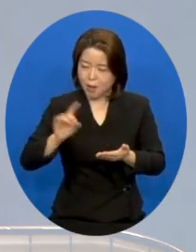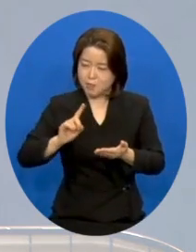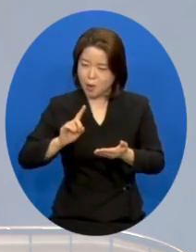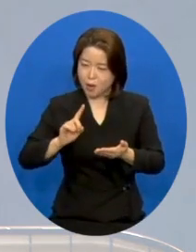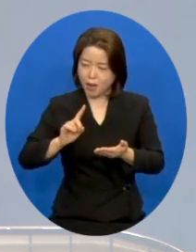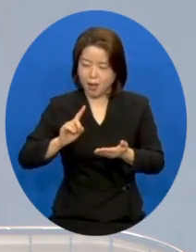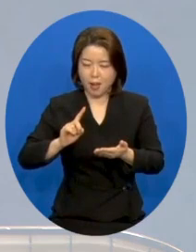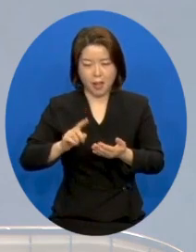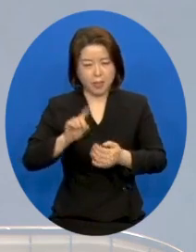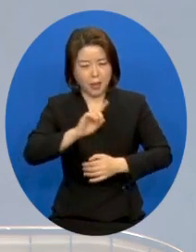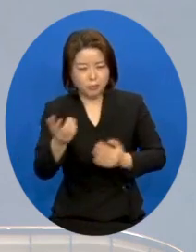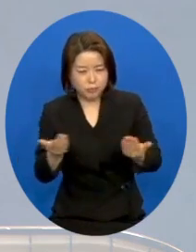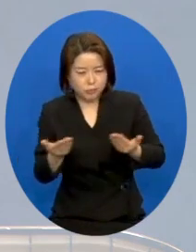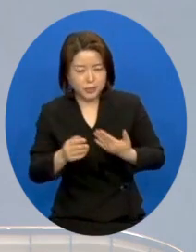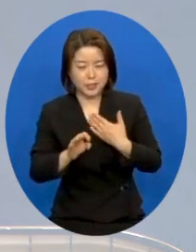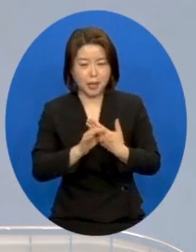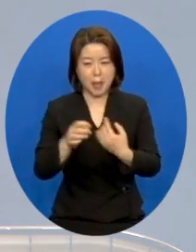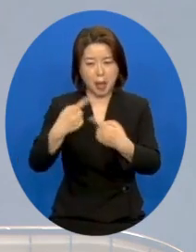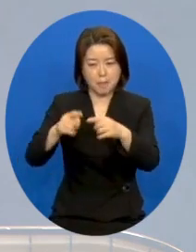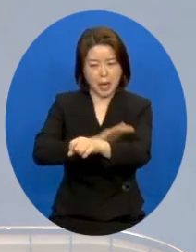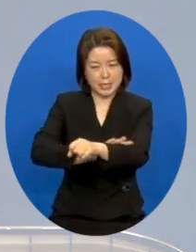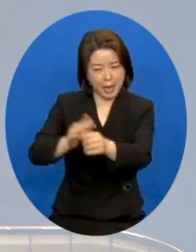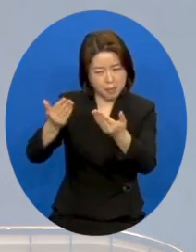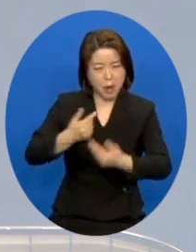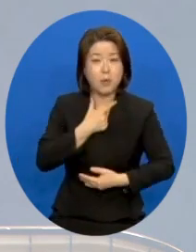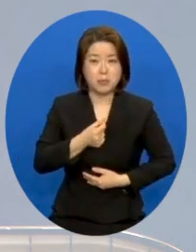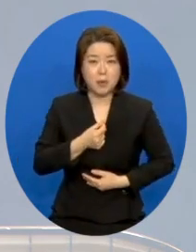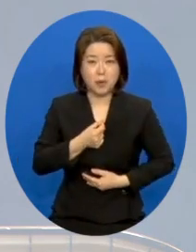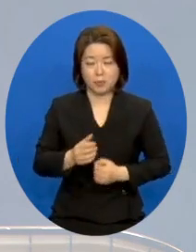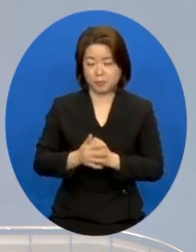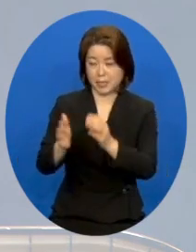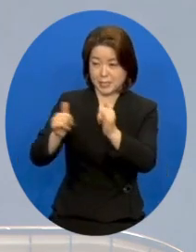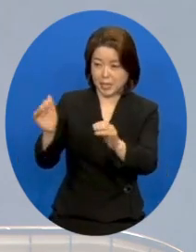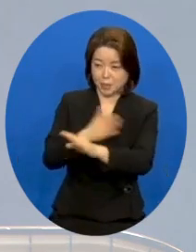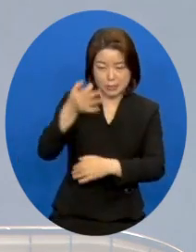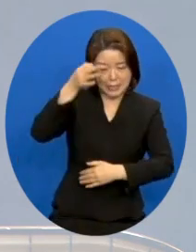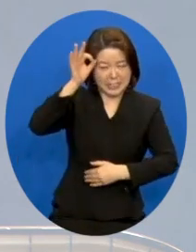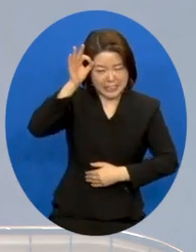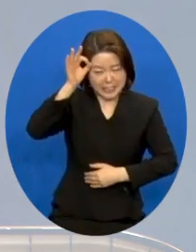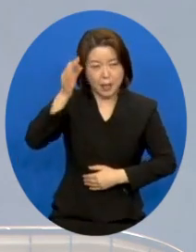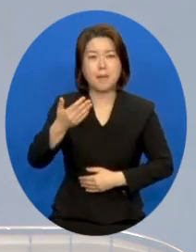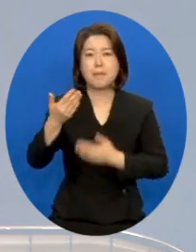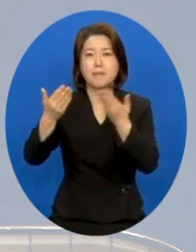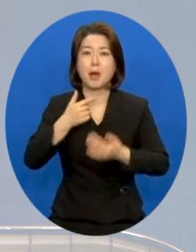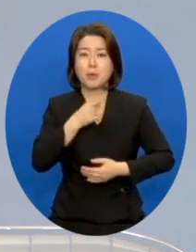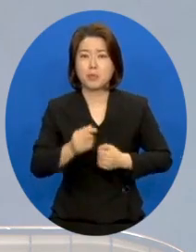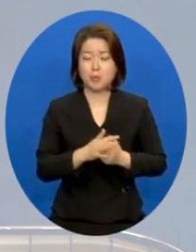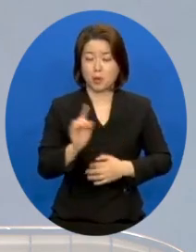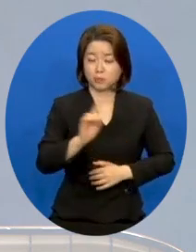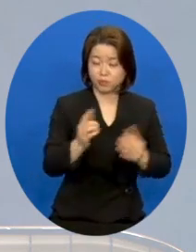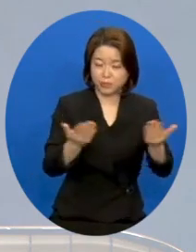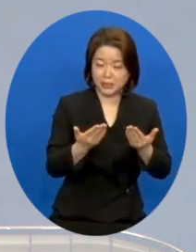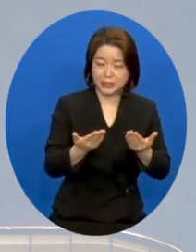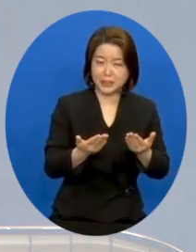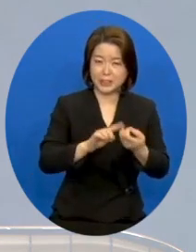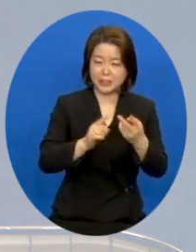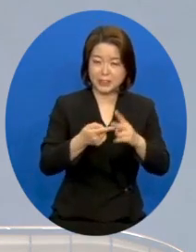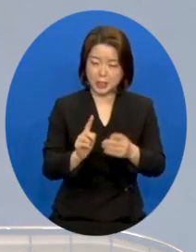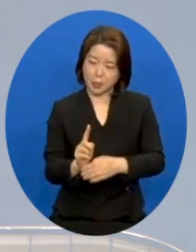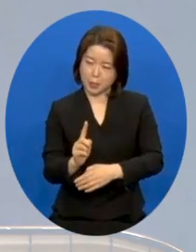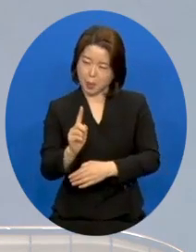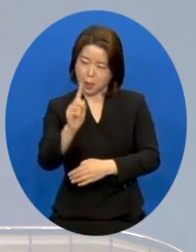뭘 하면 반드시 평가를 잘 받을 사람들로부터 인정받고 싶어 무슨 일이든 작전 높임을 받고